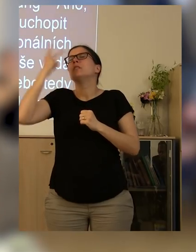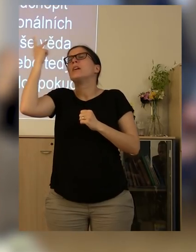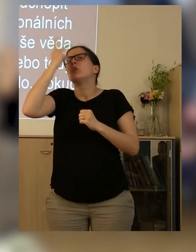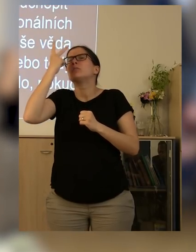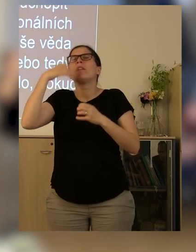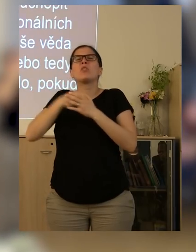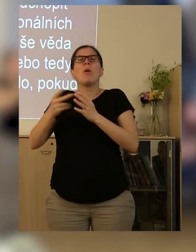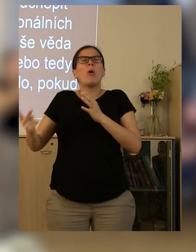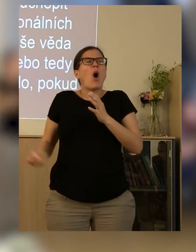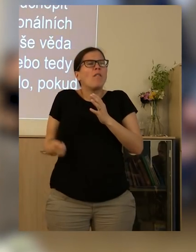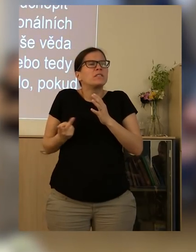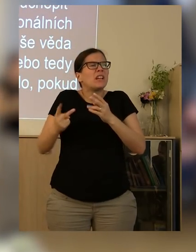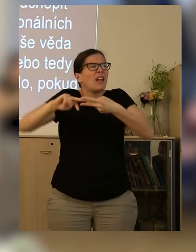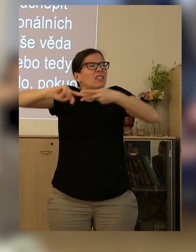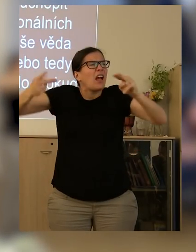mutace ovcí.